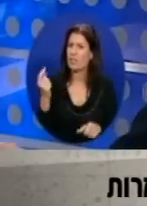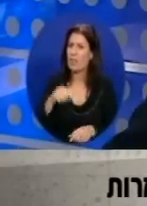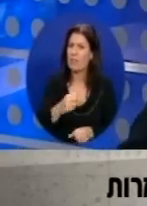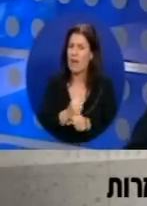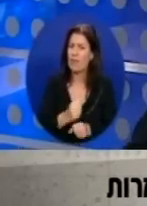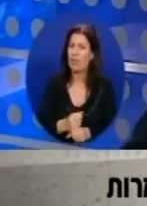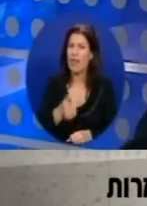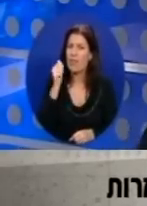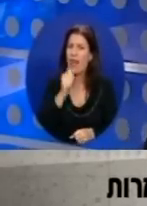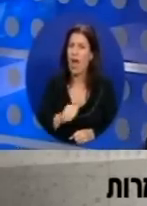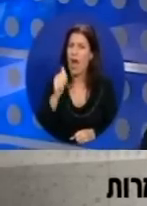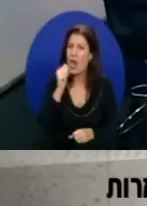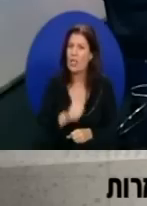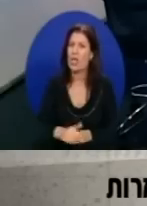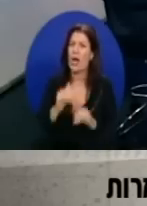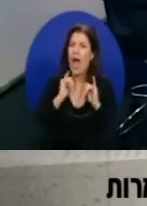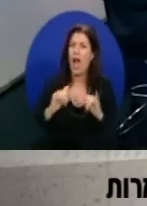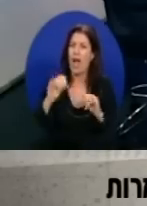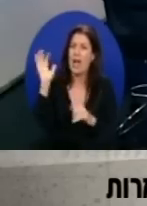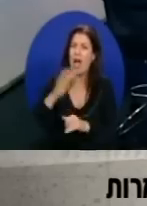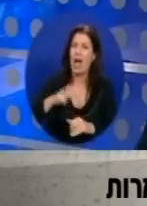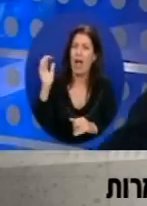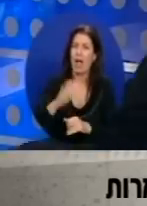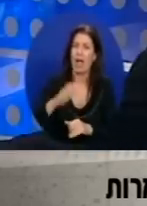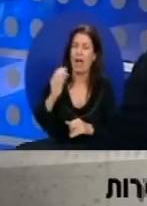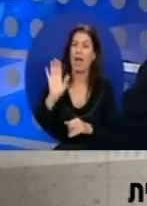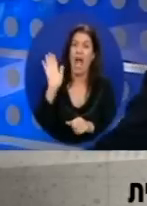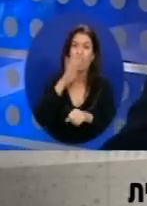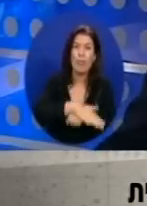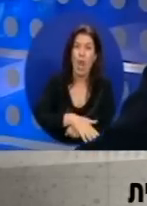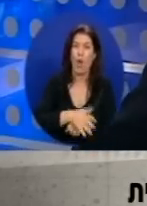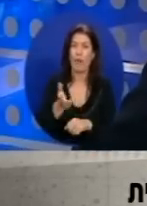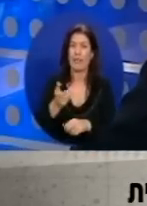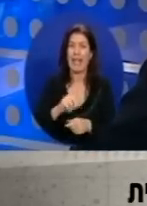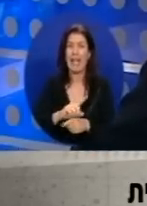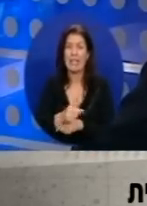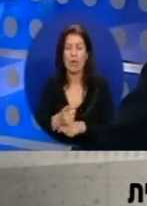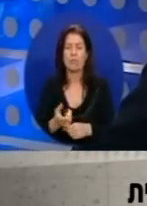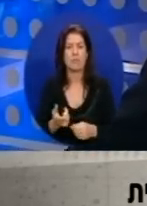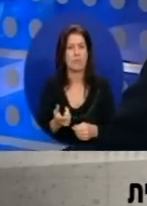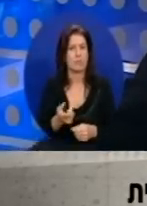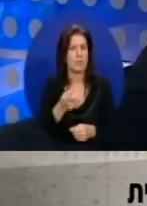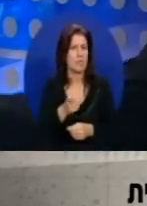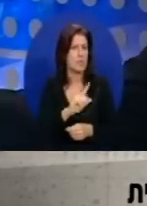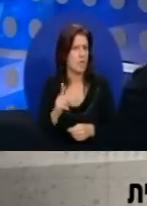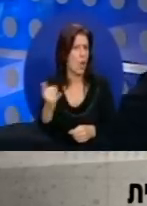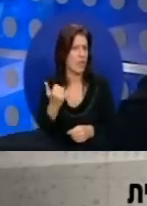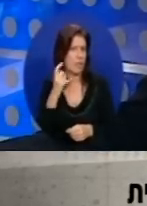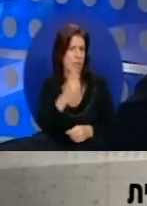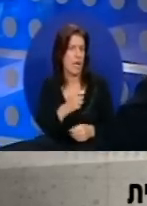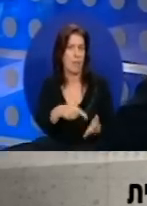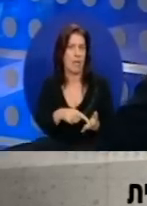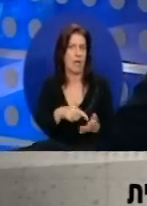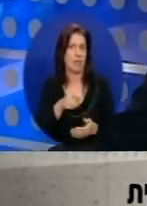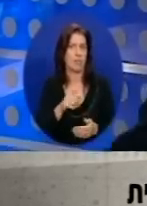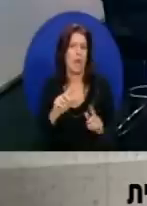חוטפים מצעקות ועד השפלות ועד סתם אפילו התעללות. אבל צריך להגיד, זה לא תמיד פלילי, זאת אומרת, למה הם לא